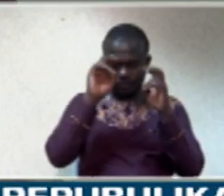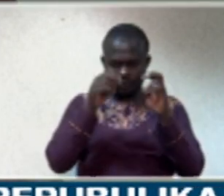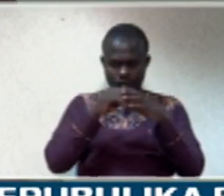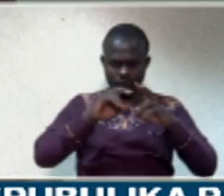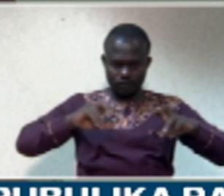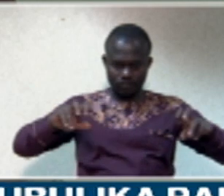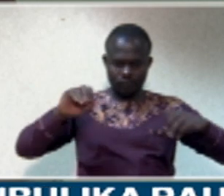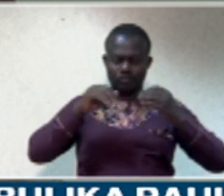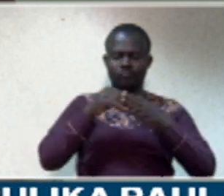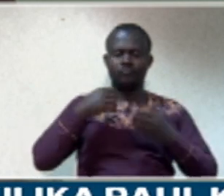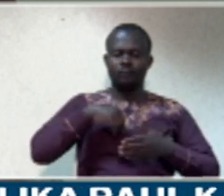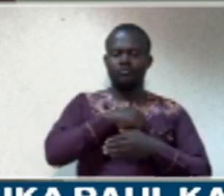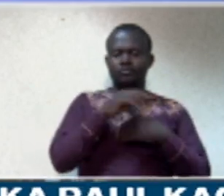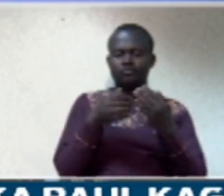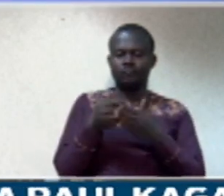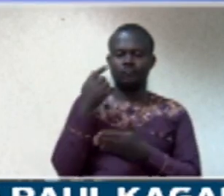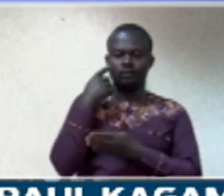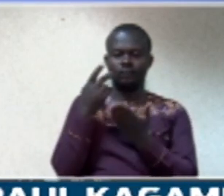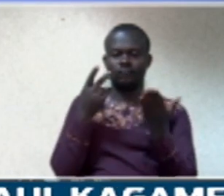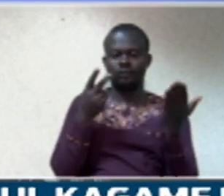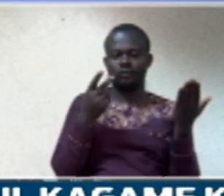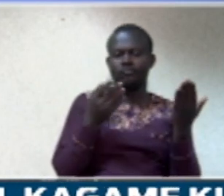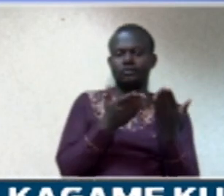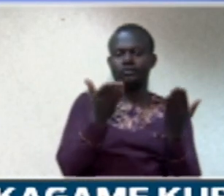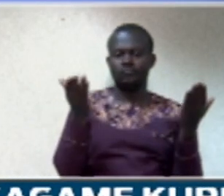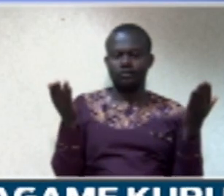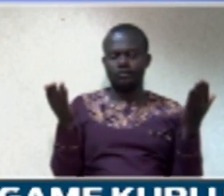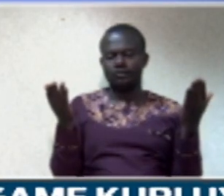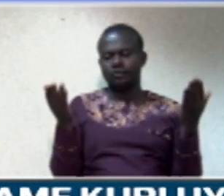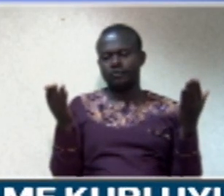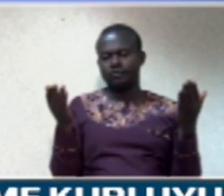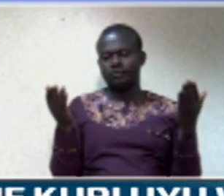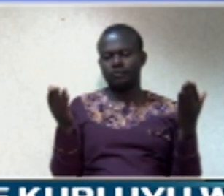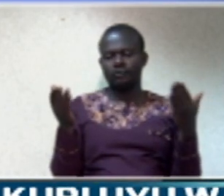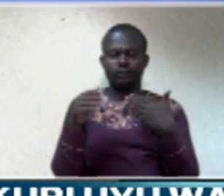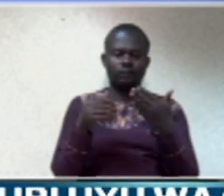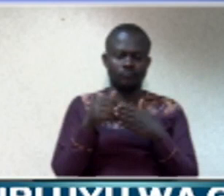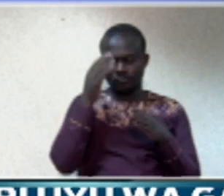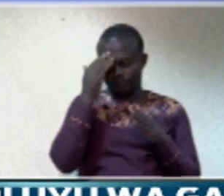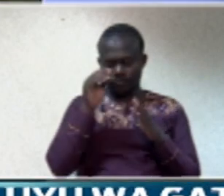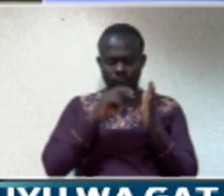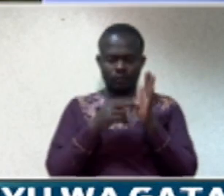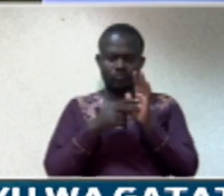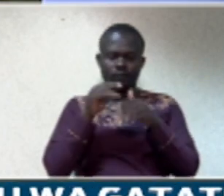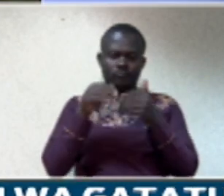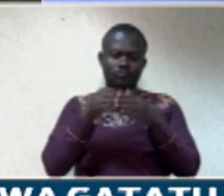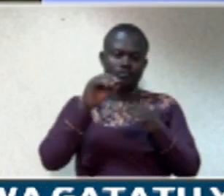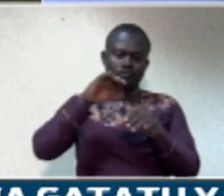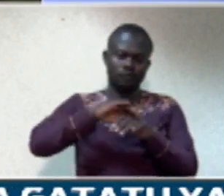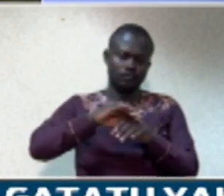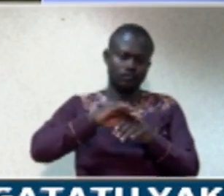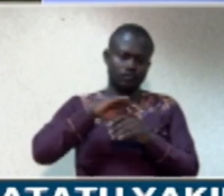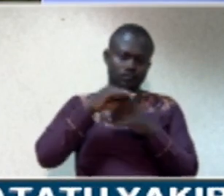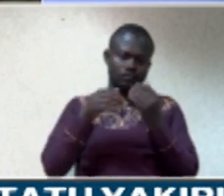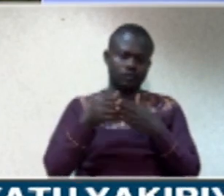usesengurwe bagenda bari ibingingo ku yindi hanyuma nyuma yaho bagaruka mu nteko rusange kugira ngo wa mushinga utorwe. Iyo ari